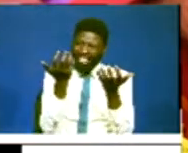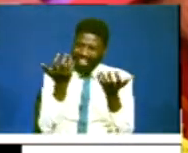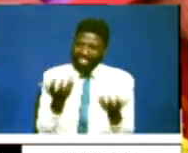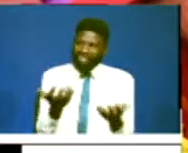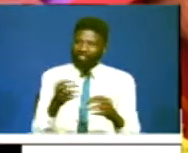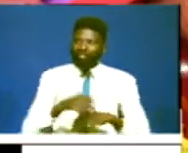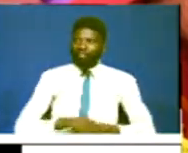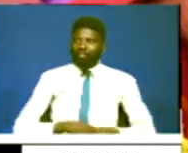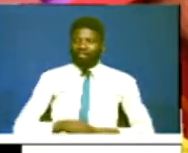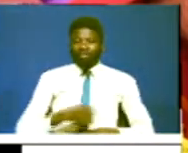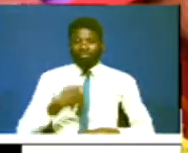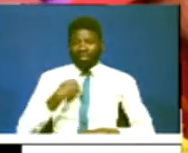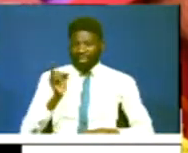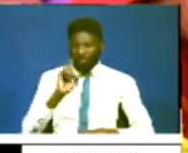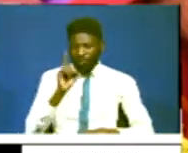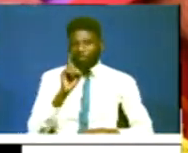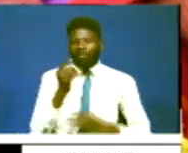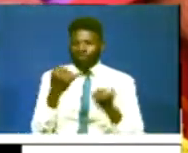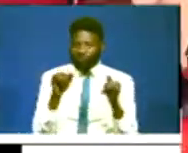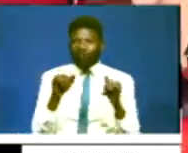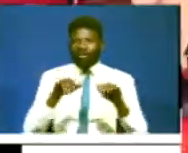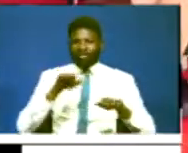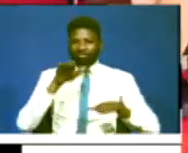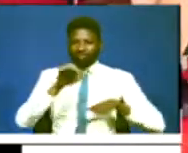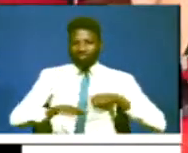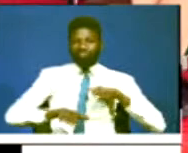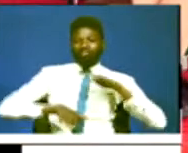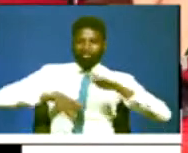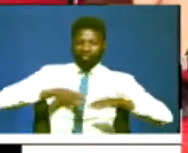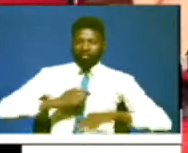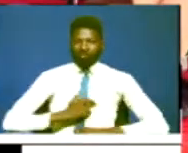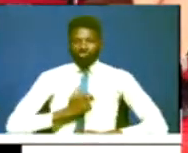Nairobi nimepanga paka mpaka nimerudisha line.